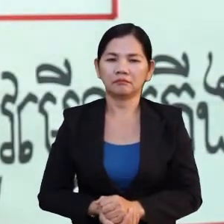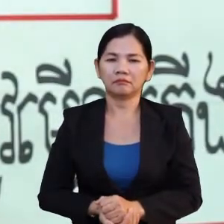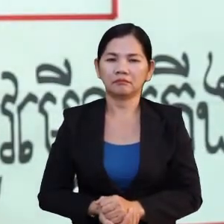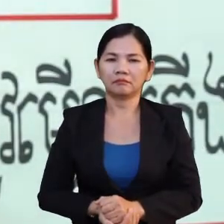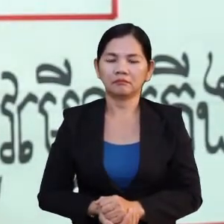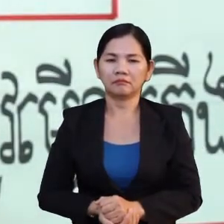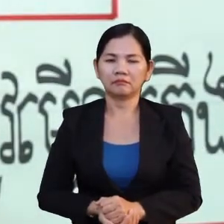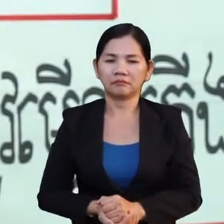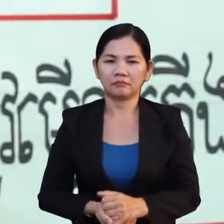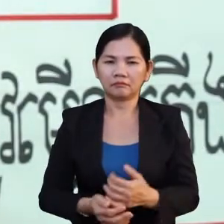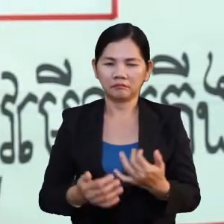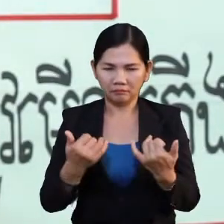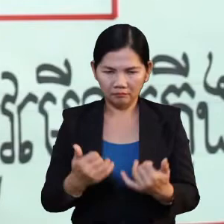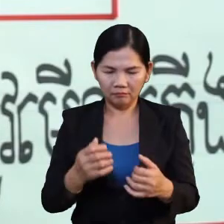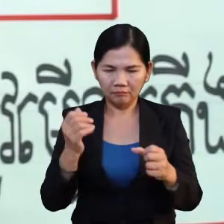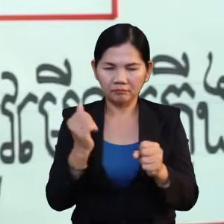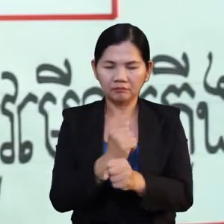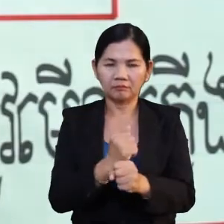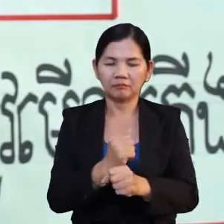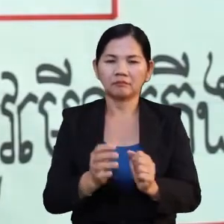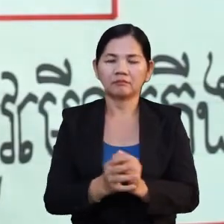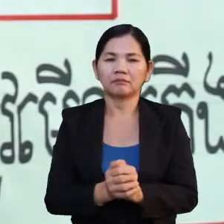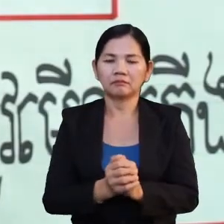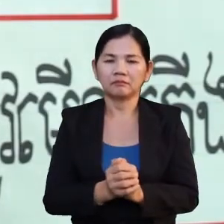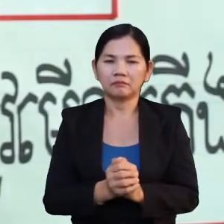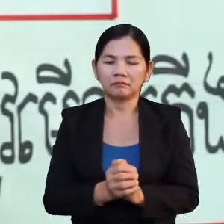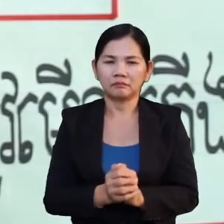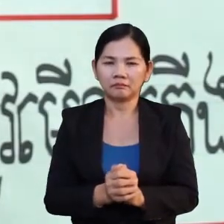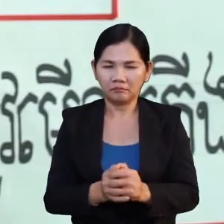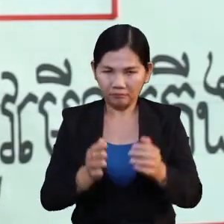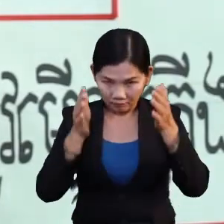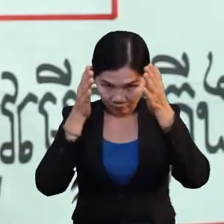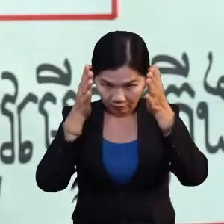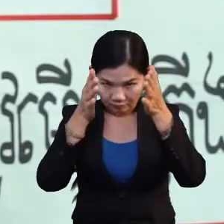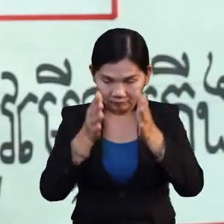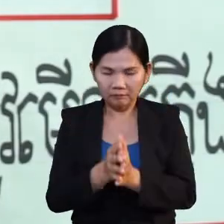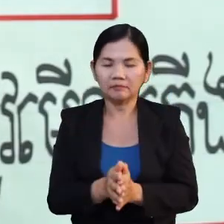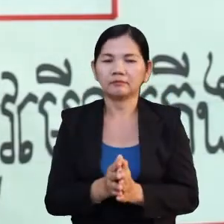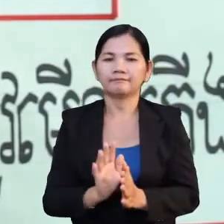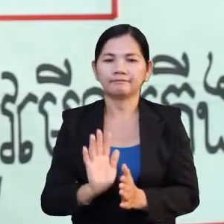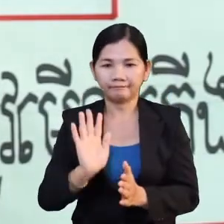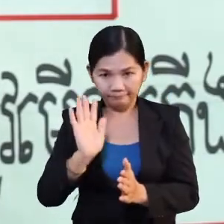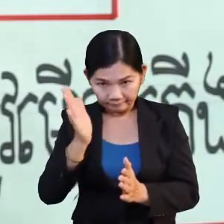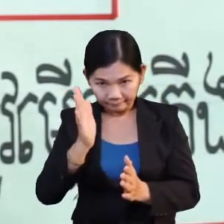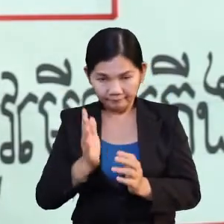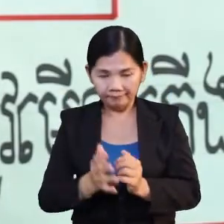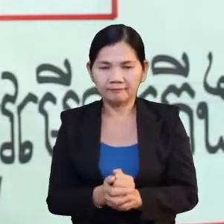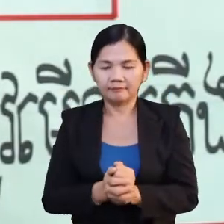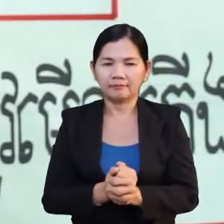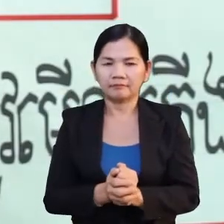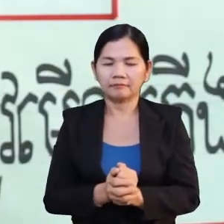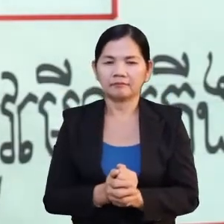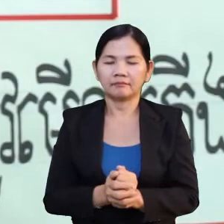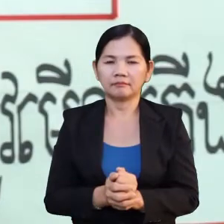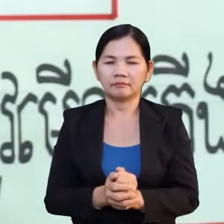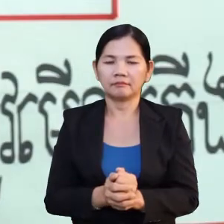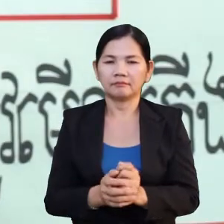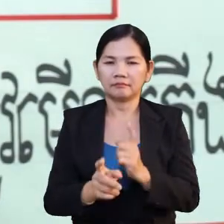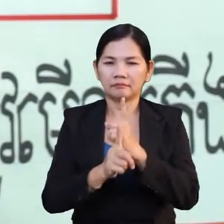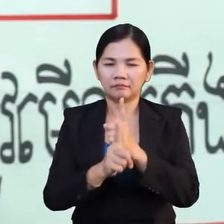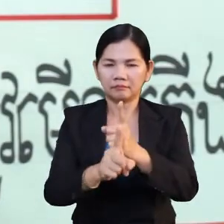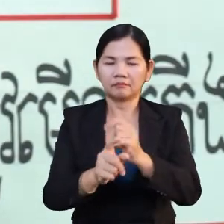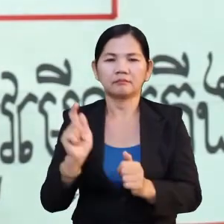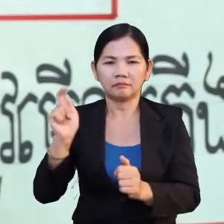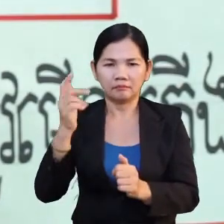ញ្ចឹងប្រុងឆ្លងខ្នល់យើងមើលគាត់មើលតែគាត់មើលមុខត្រង់ទៅមុខតើឬក៏អត់ទេយើងមើលតាមរូប